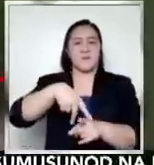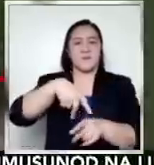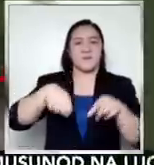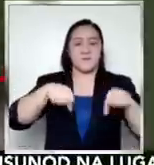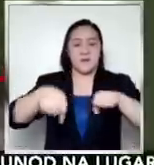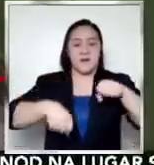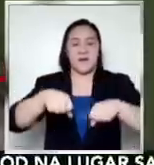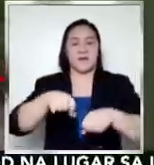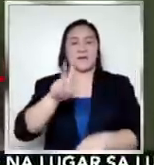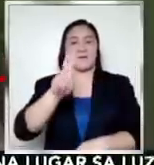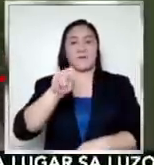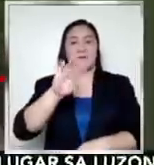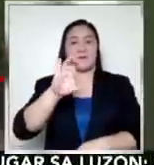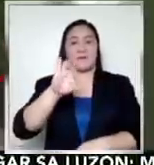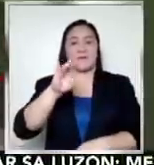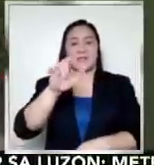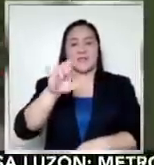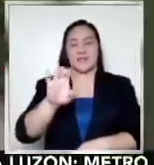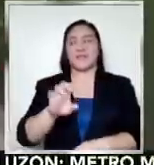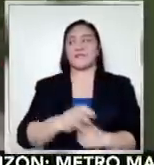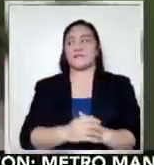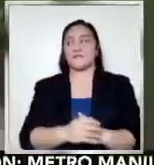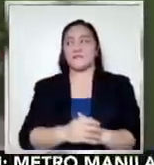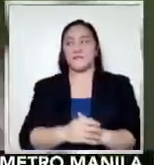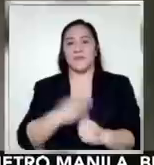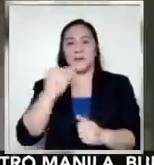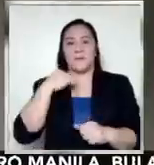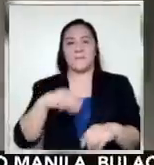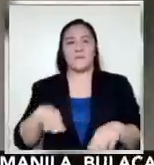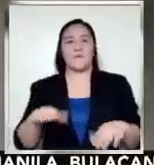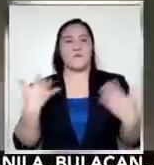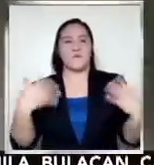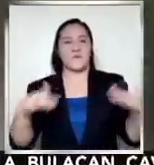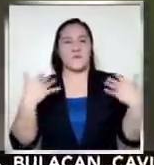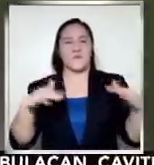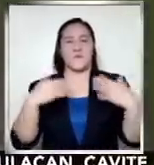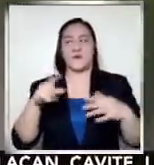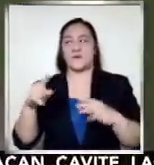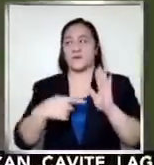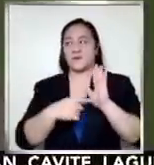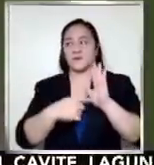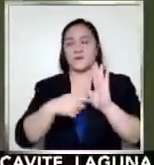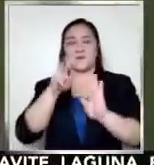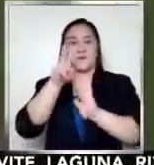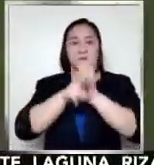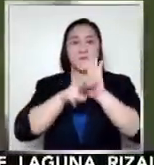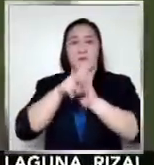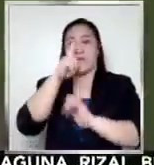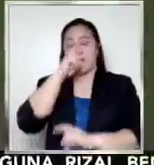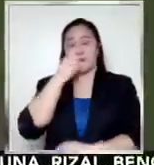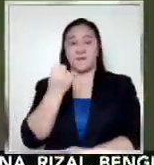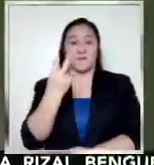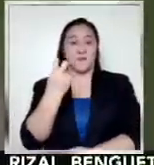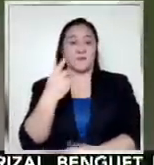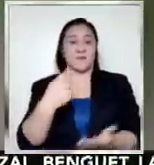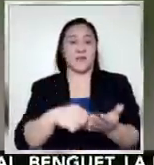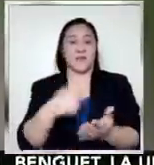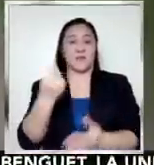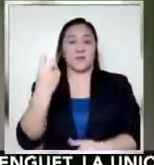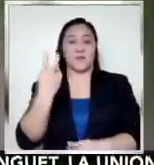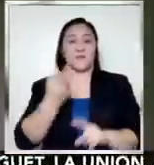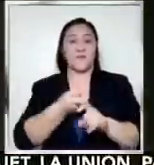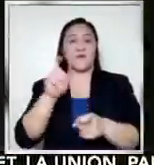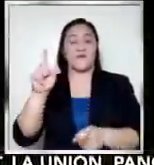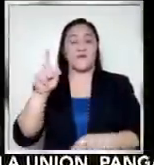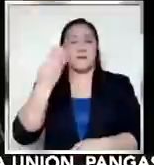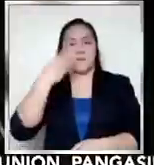May dalapang bagya, partida, balanse. Oh. Ang bata sa video, ang 12 anyos na grade 7 student sa Bukayo, Bulacan, na si Hana Michi.